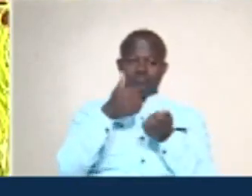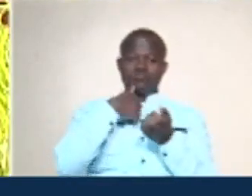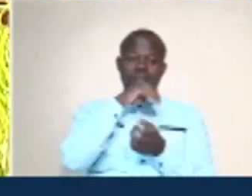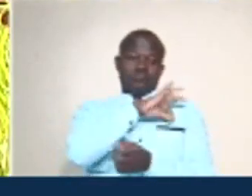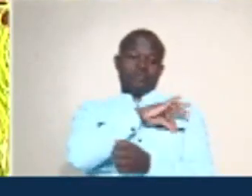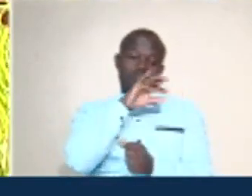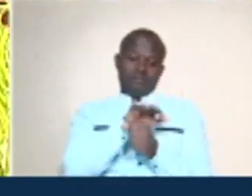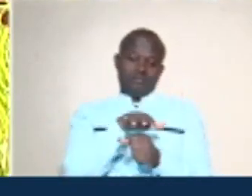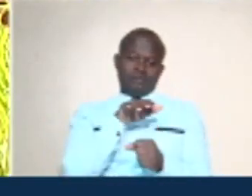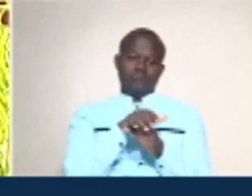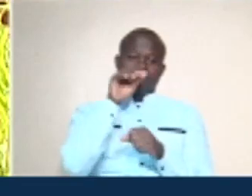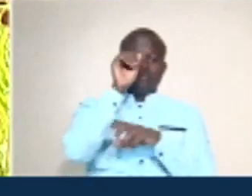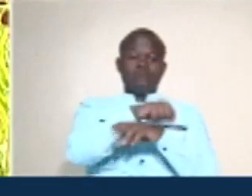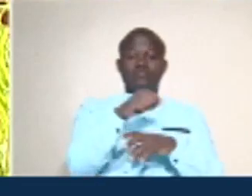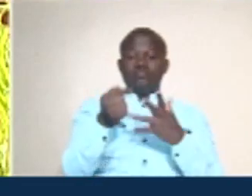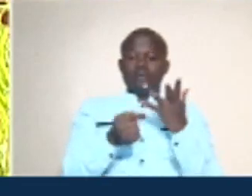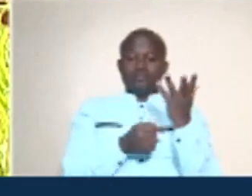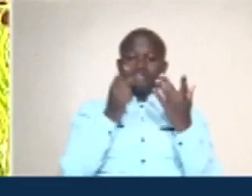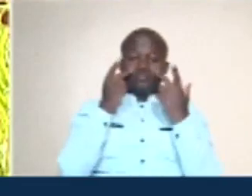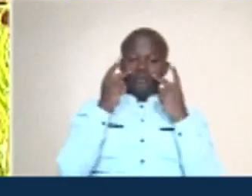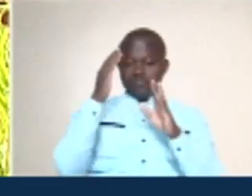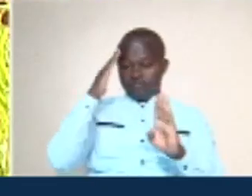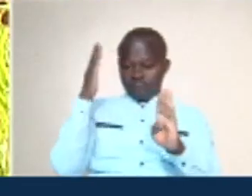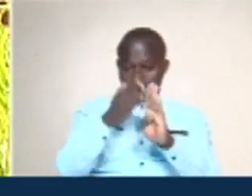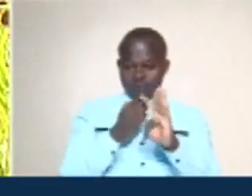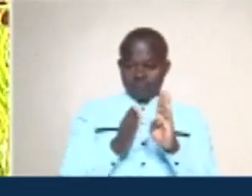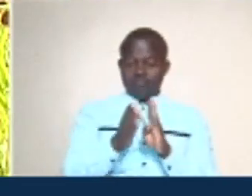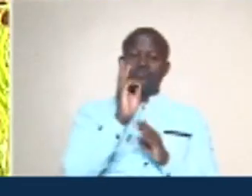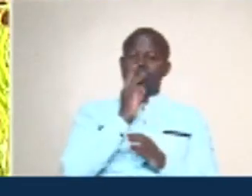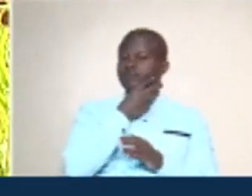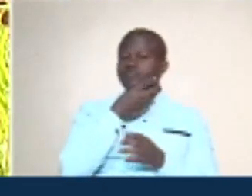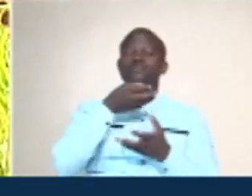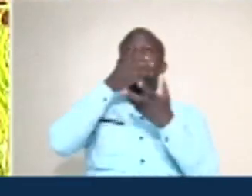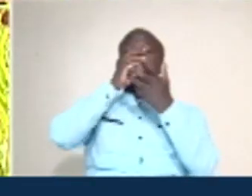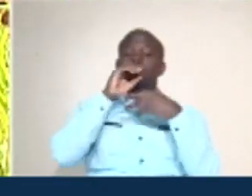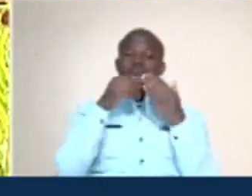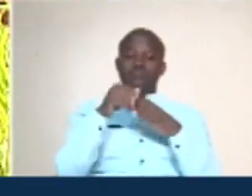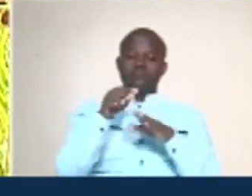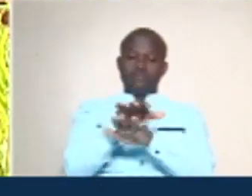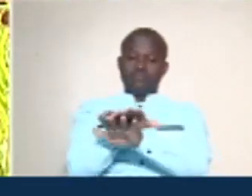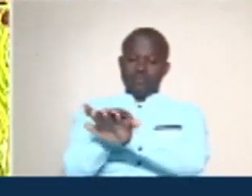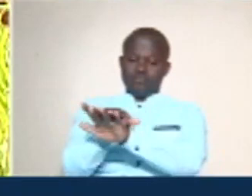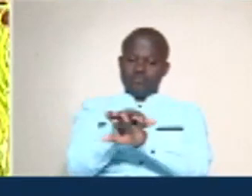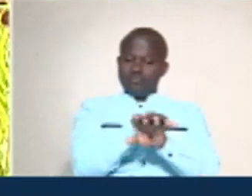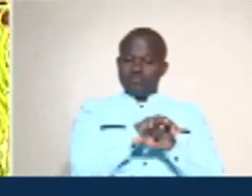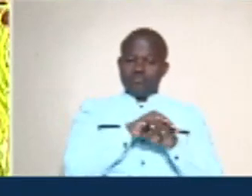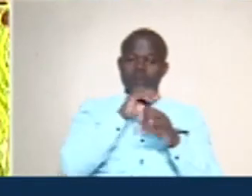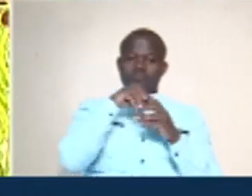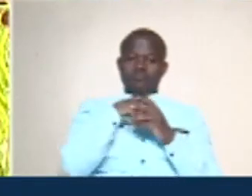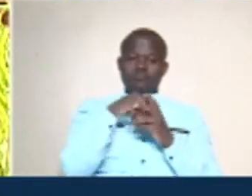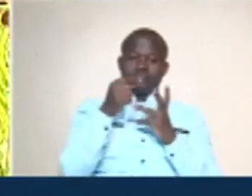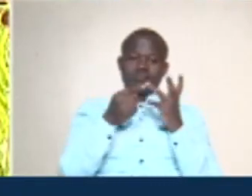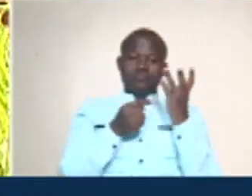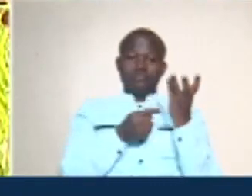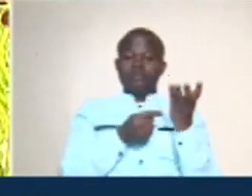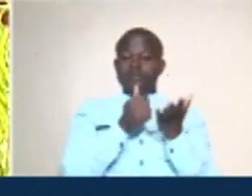inyungu nyinshi birenze za zindi tubona ziri direct z'amazi yo kunywa za mafi. Harimo potential yo